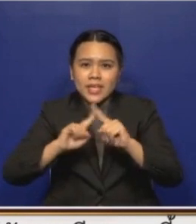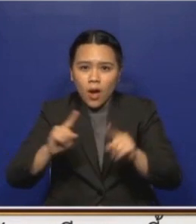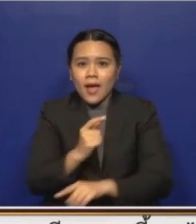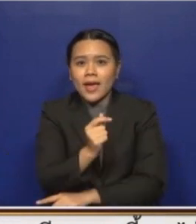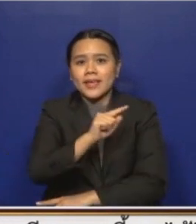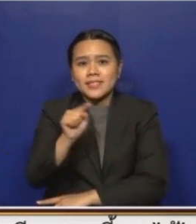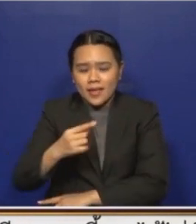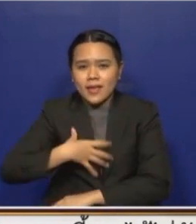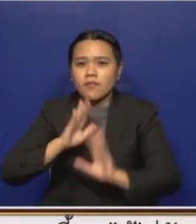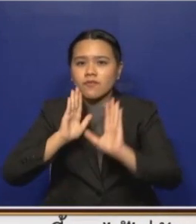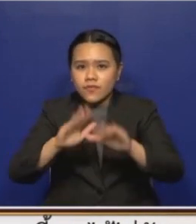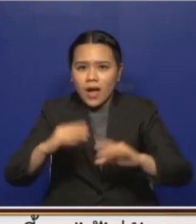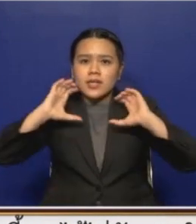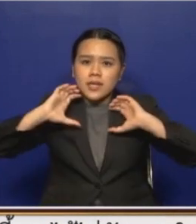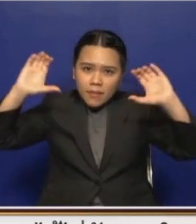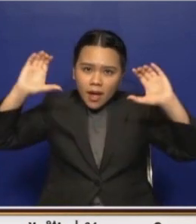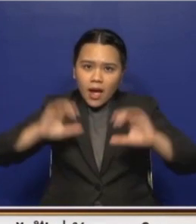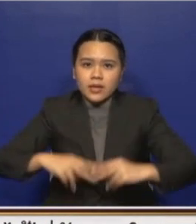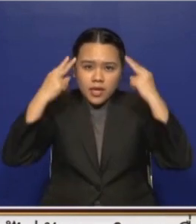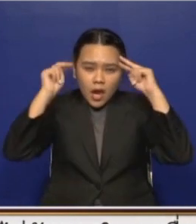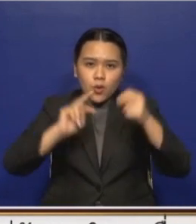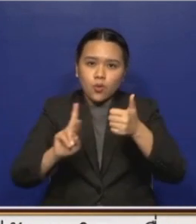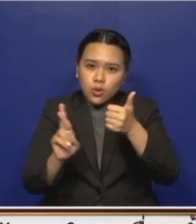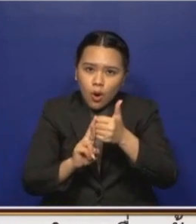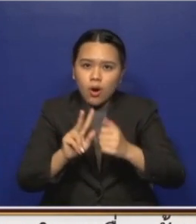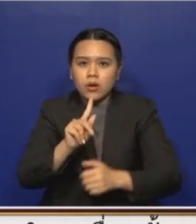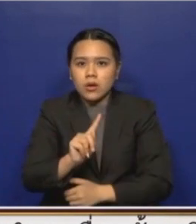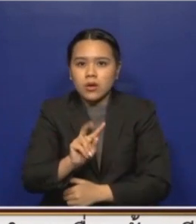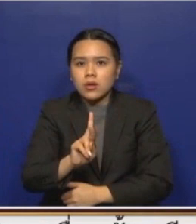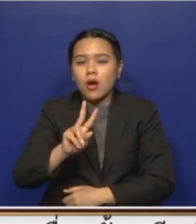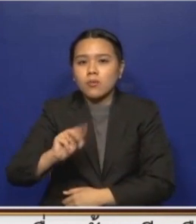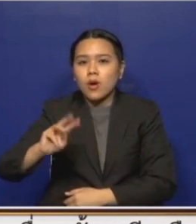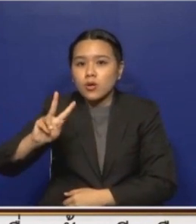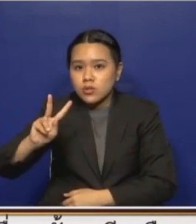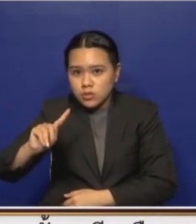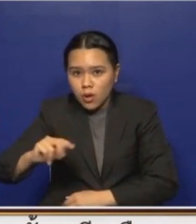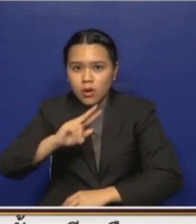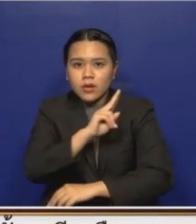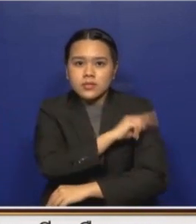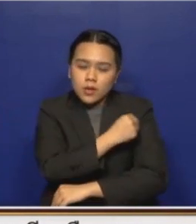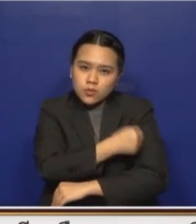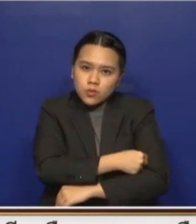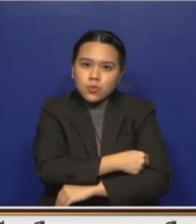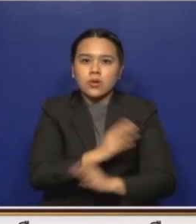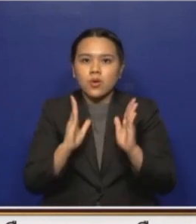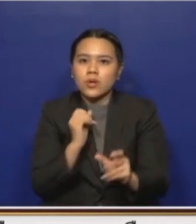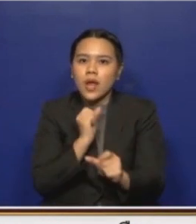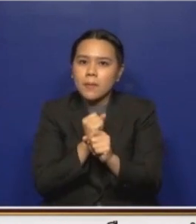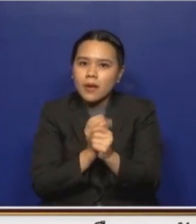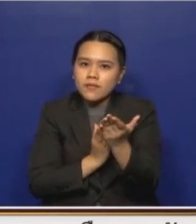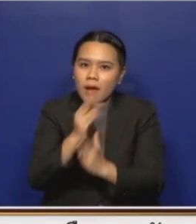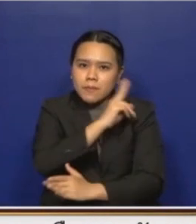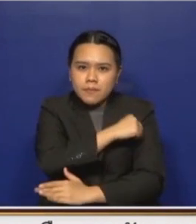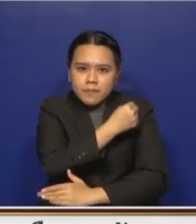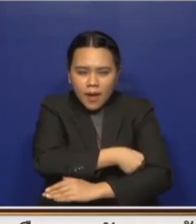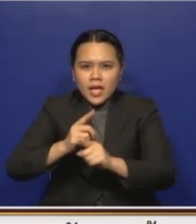งบประมาณปี2564เราบอกแล้วว่าเราตรวจการบ้านแต่นี่64ยังไม่จบนี่ฮะตุล